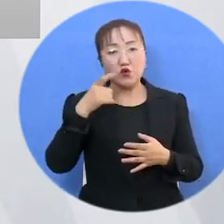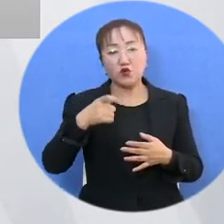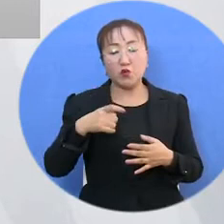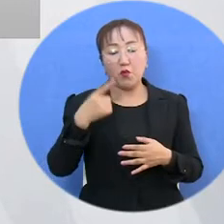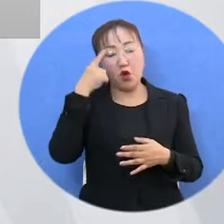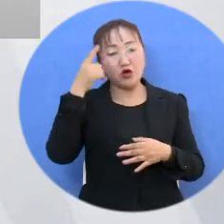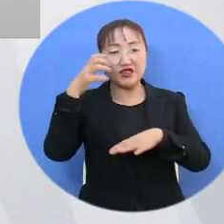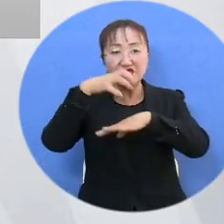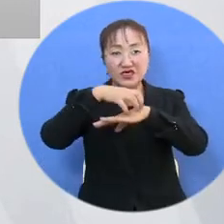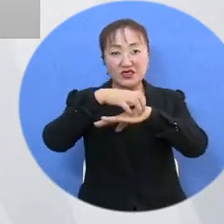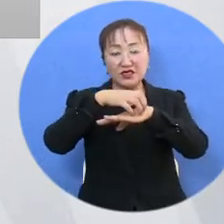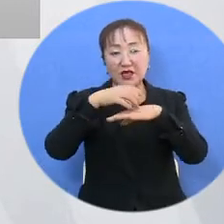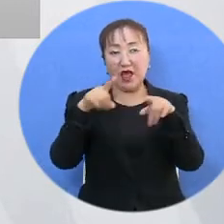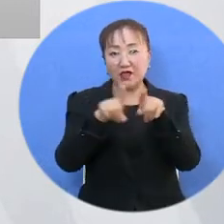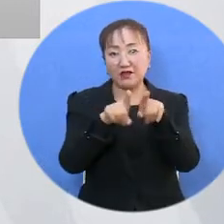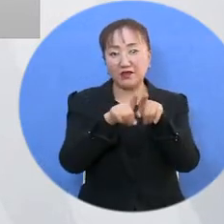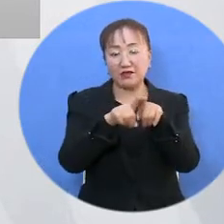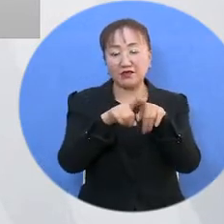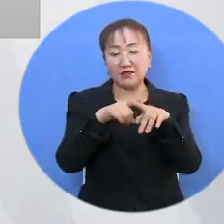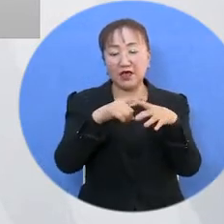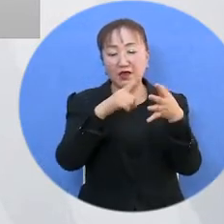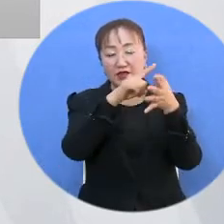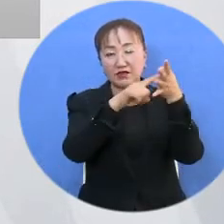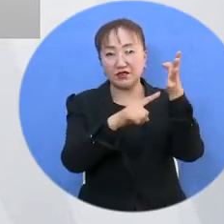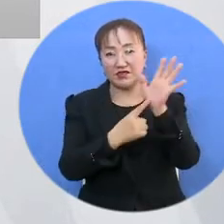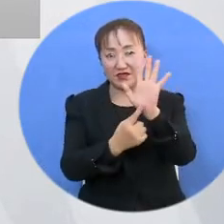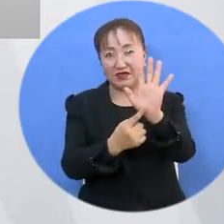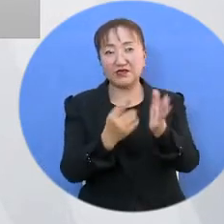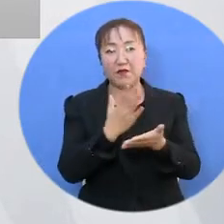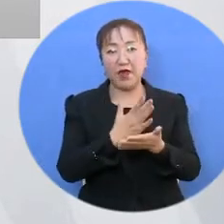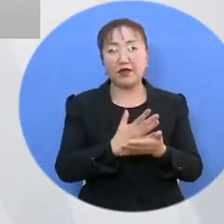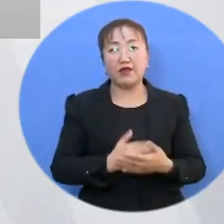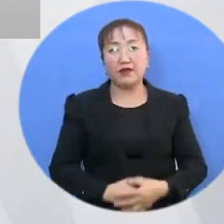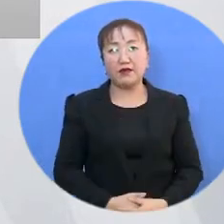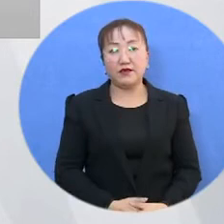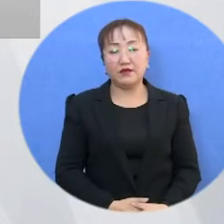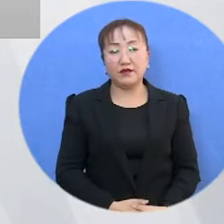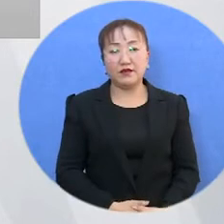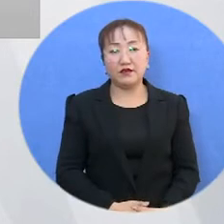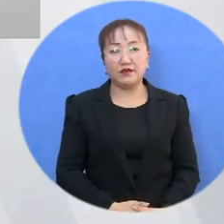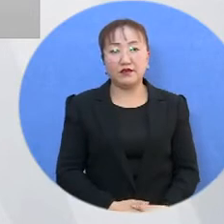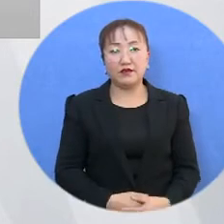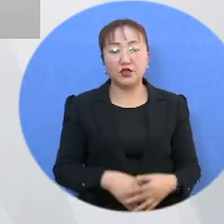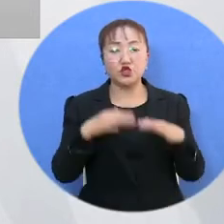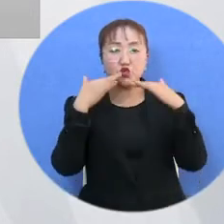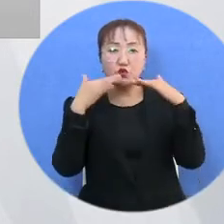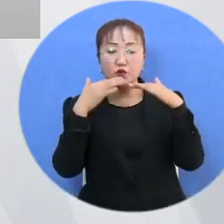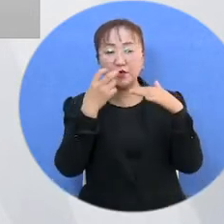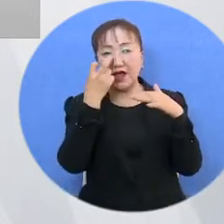хоол тэжээлийн 5 бүлгийн харуулсан зураглалаар зөвлөмжлөж байгаа маа. Хүүхдүүд та нар энэ зөвлөмжийн